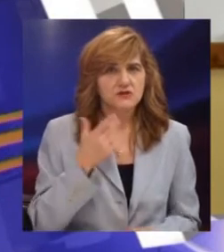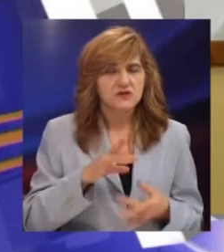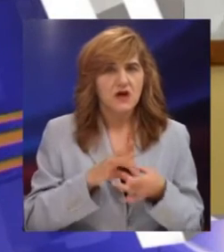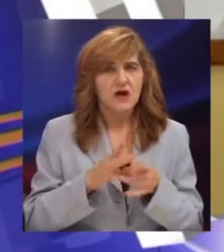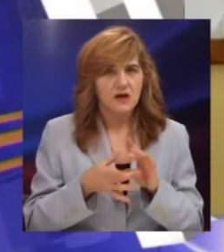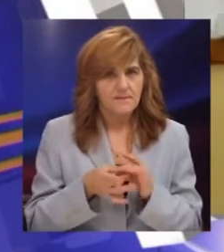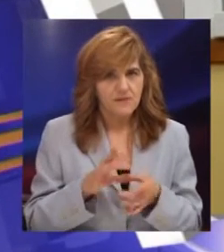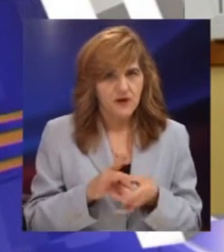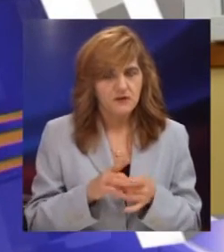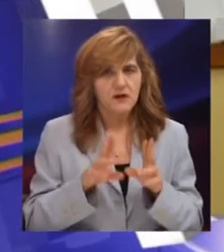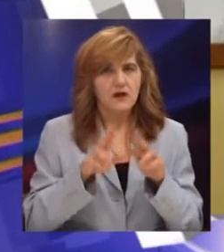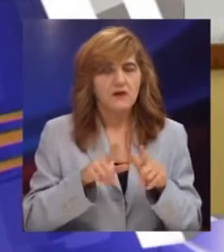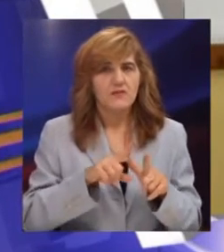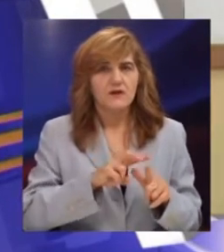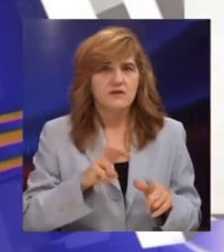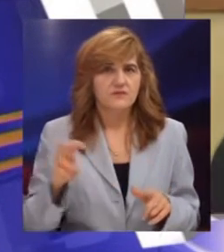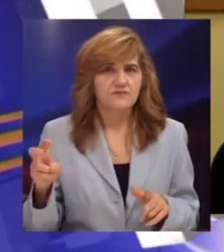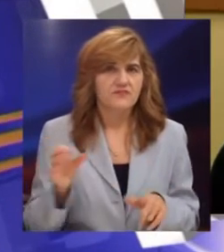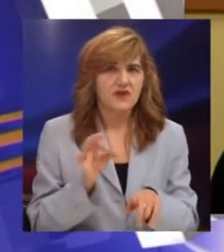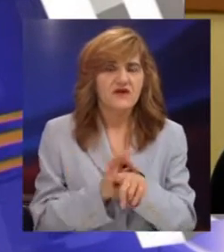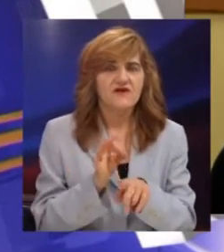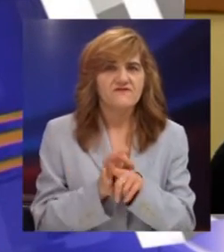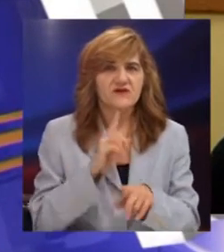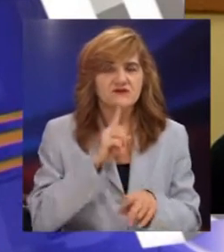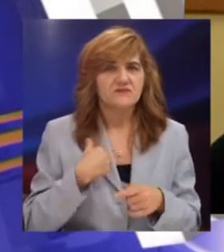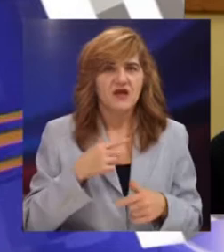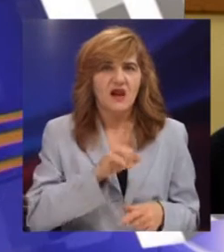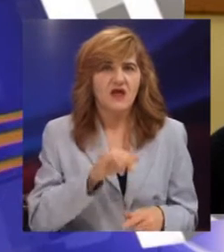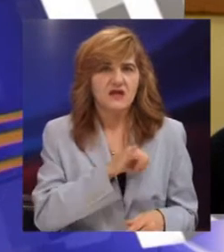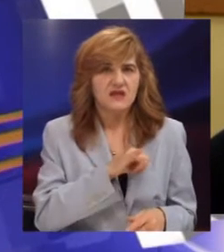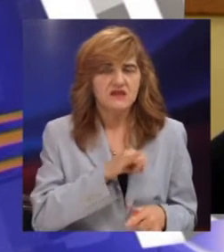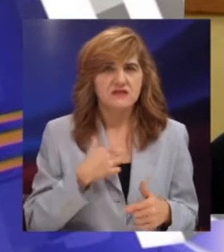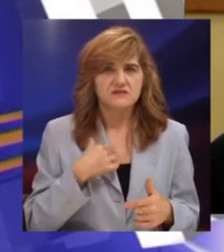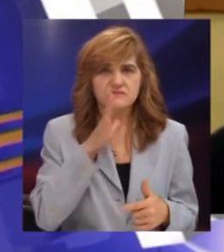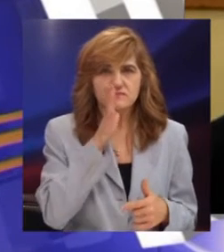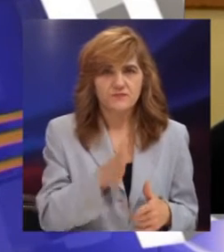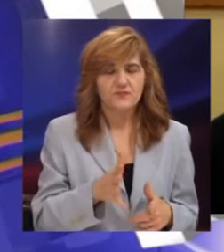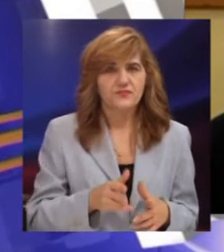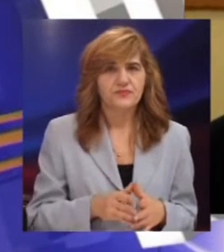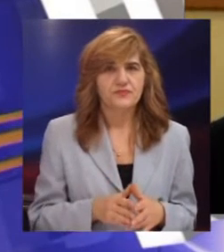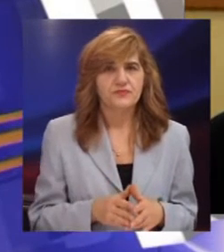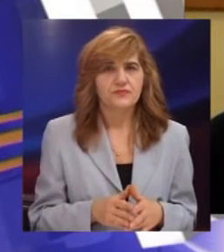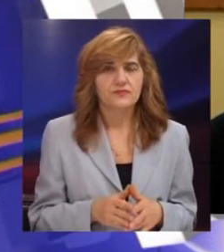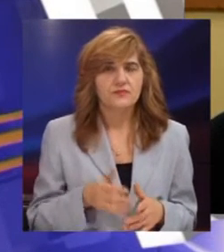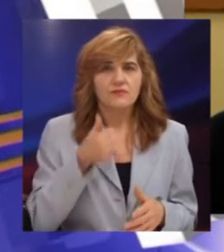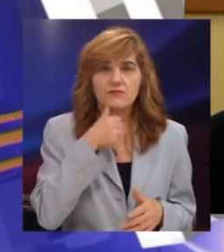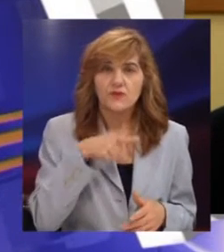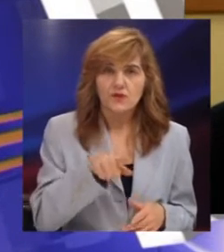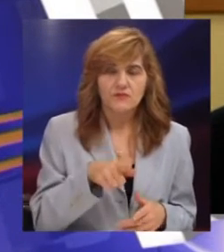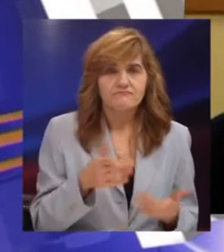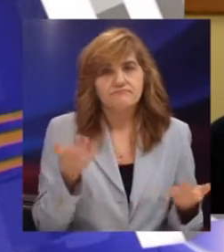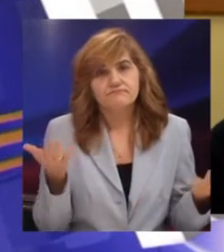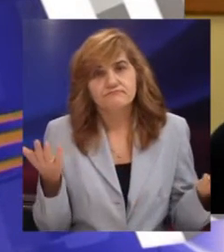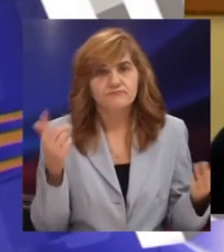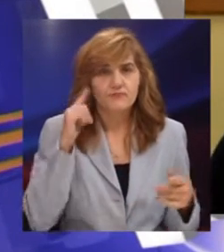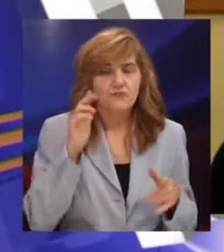iz gramatike, ima nekih izuzetaka. Možda fizika, zato što ne interesuje mi fizika. Ono. I šta ti je tamo najproblematičnije?